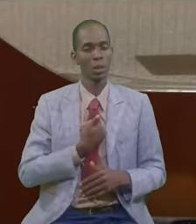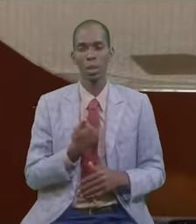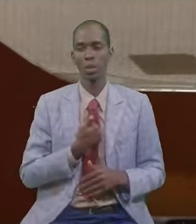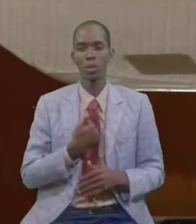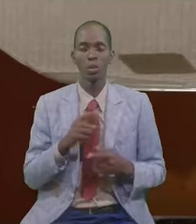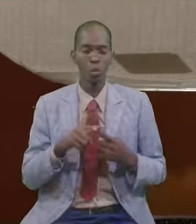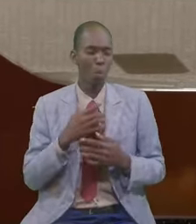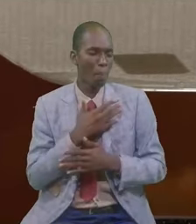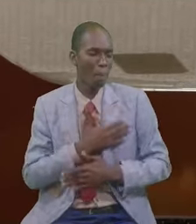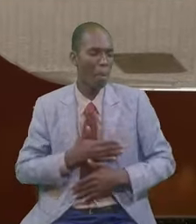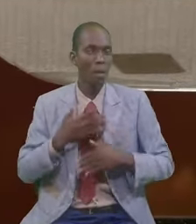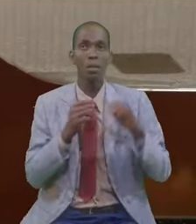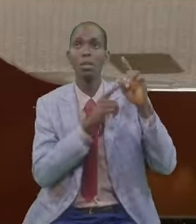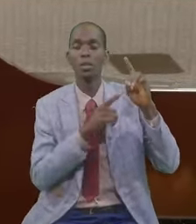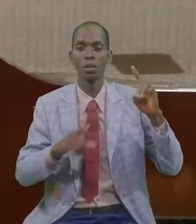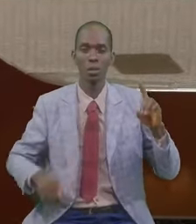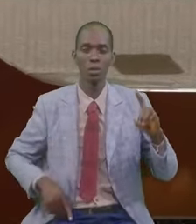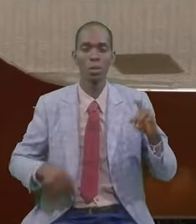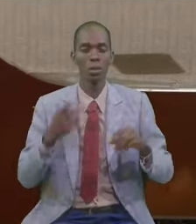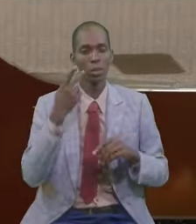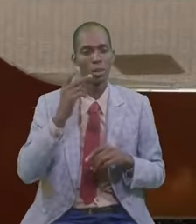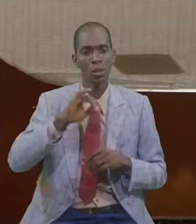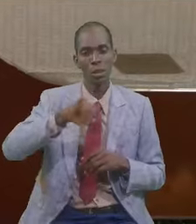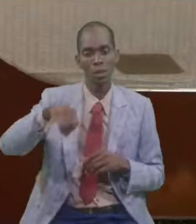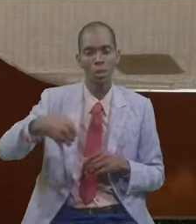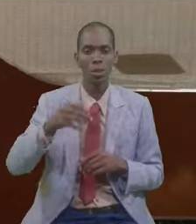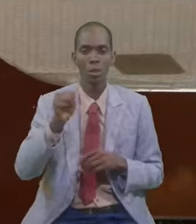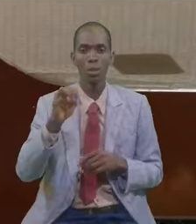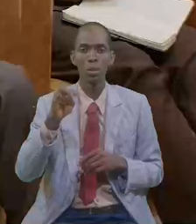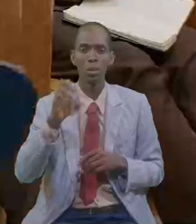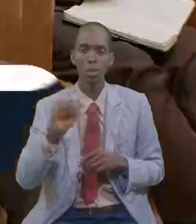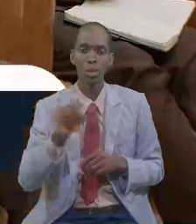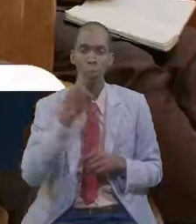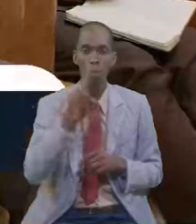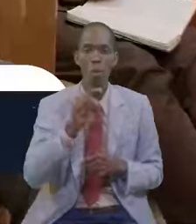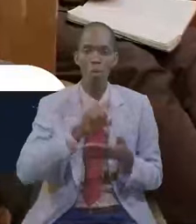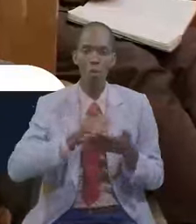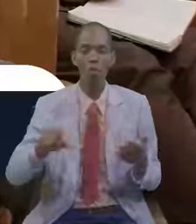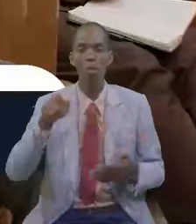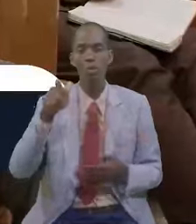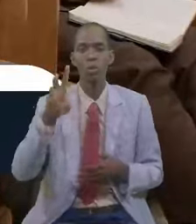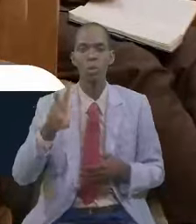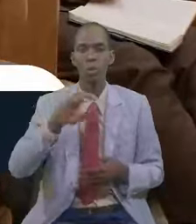Ce qui va plaire au Seigneur, voyons Jacques 1, 27.